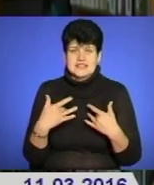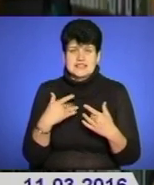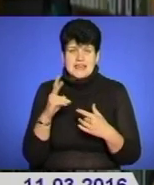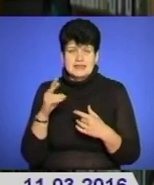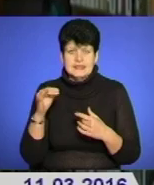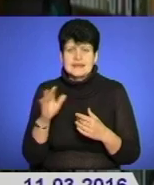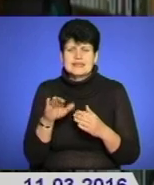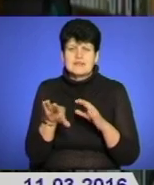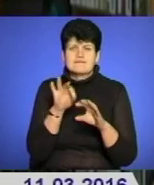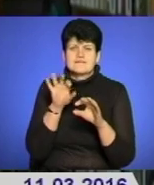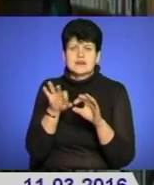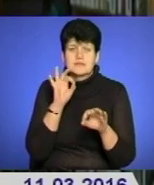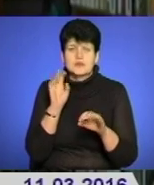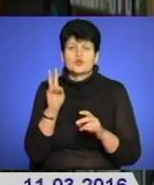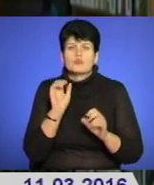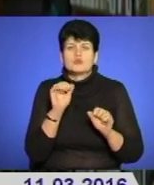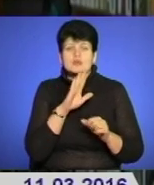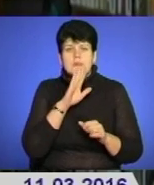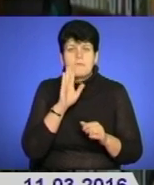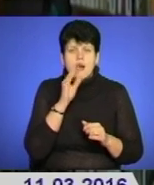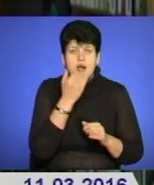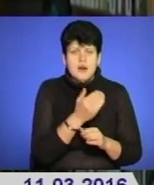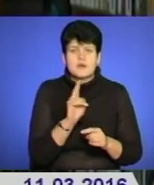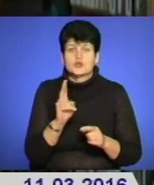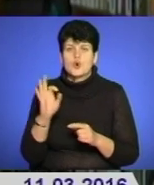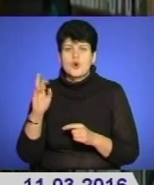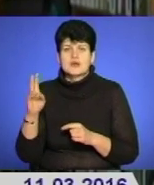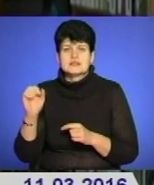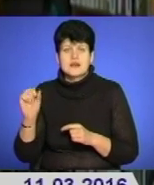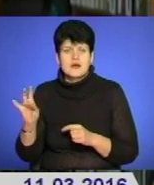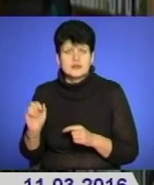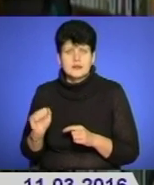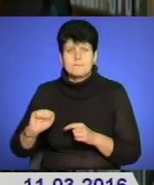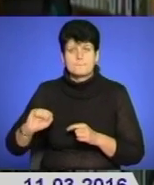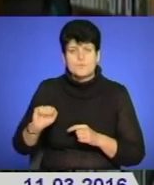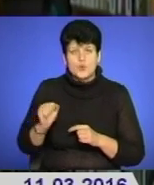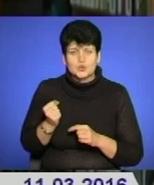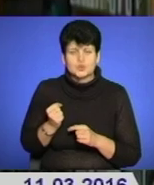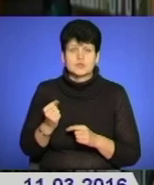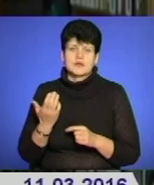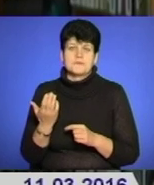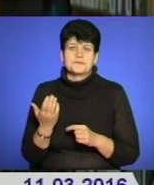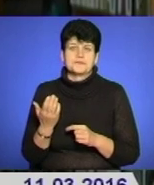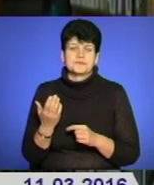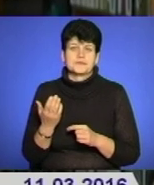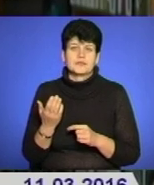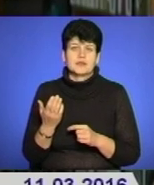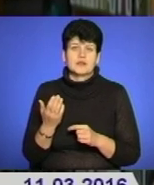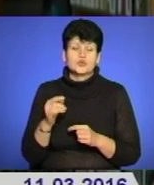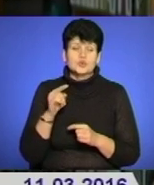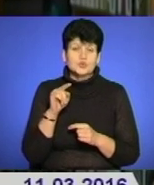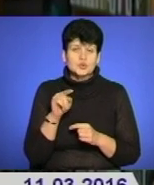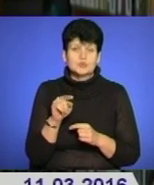діти підібрали, хто може бути його мамою, хто може бути його Оксанкою, подружкою. Тому досить